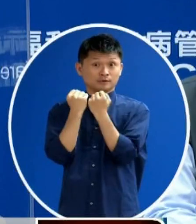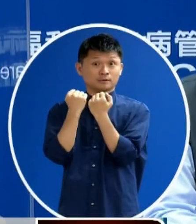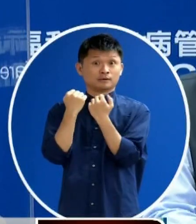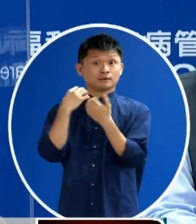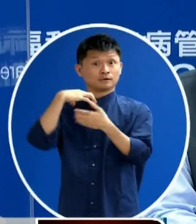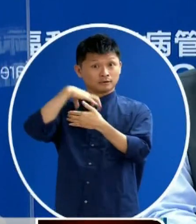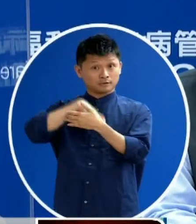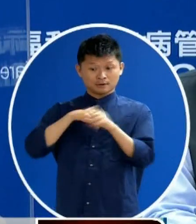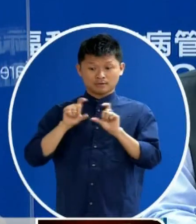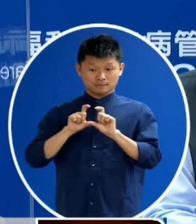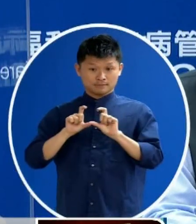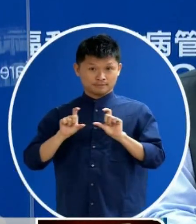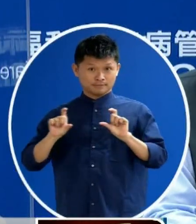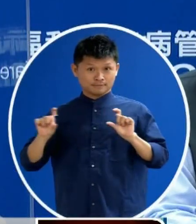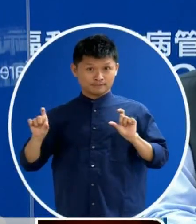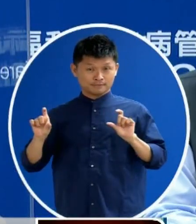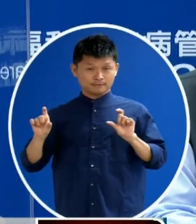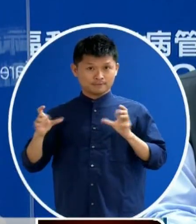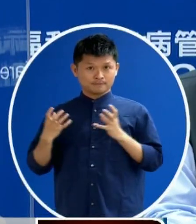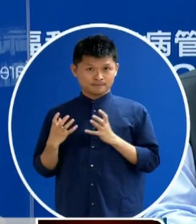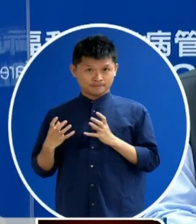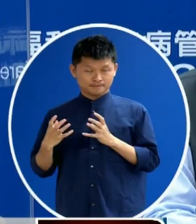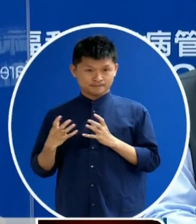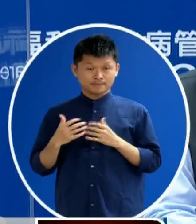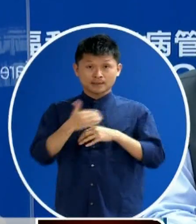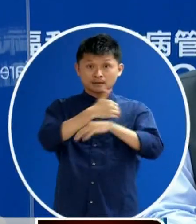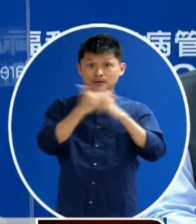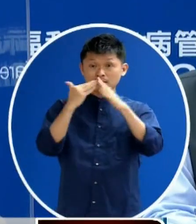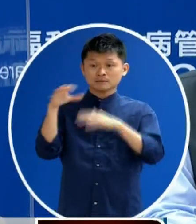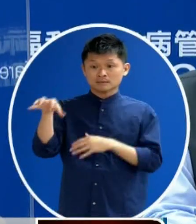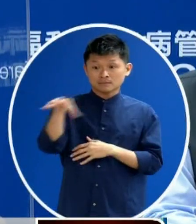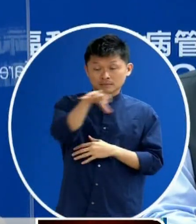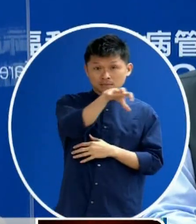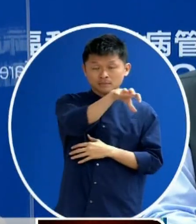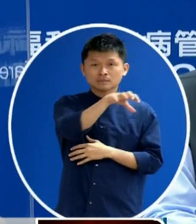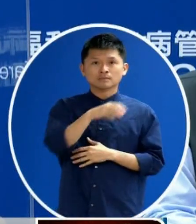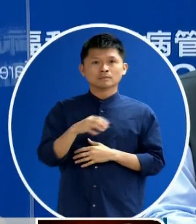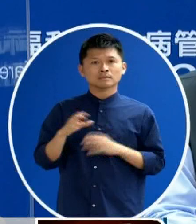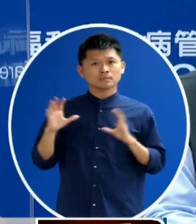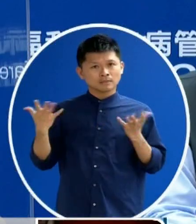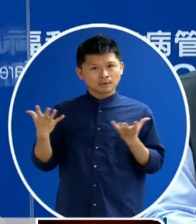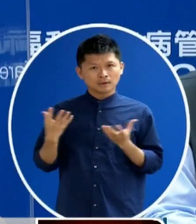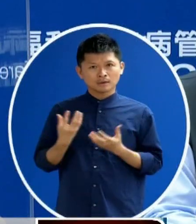在 Moderna 里面，我们发到县市政府里面，大概会发